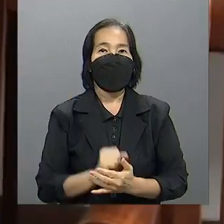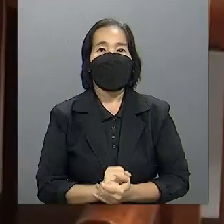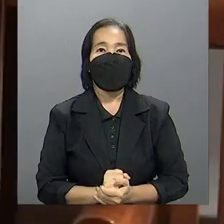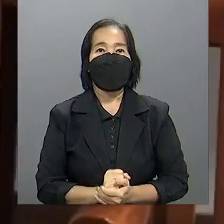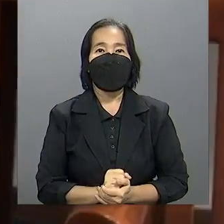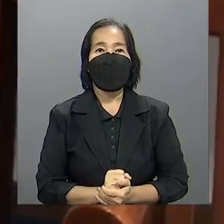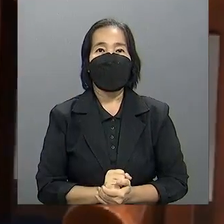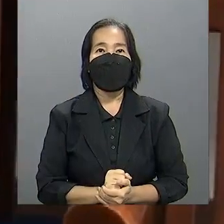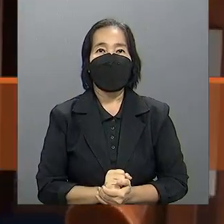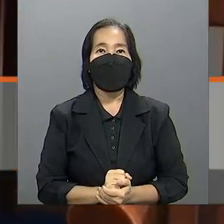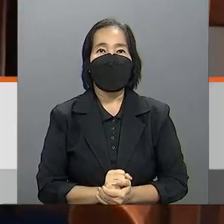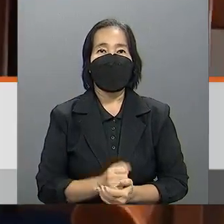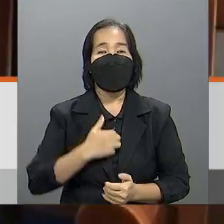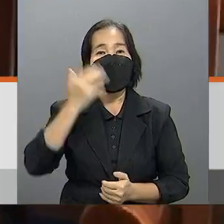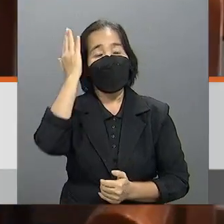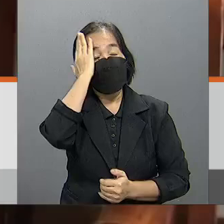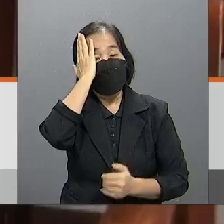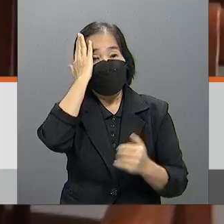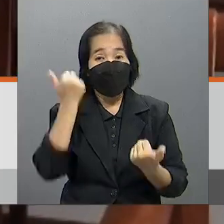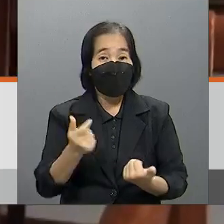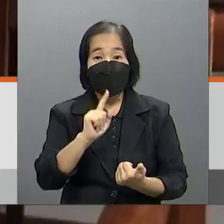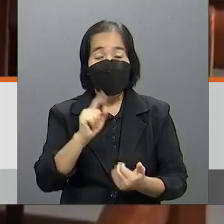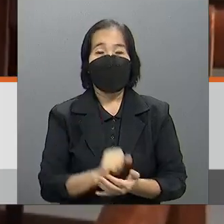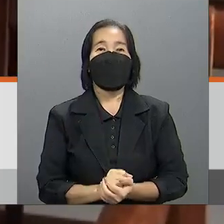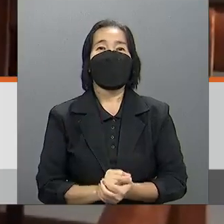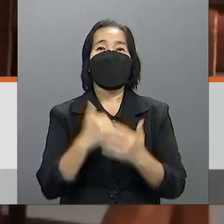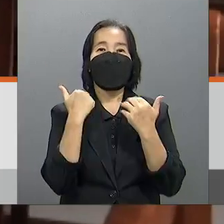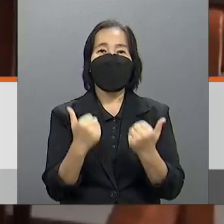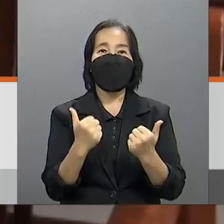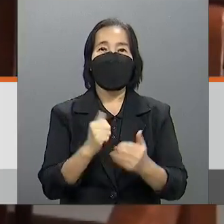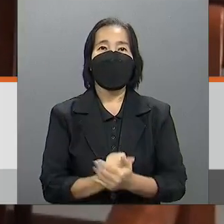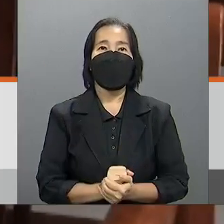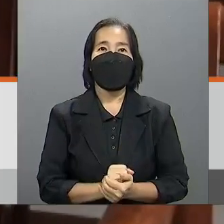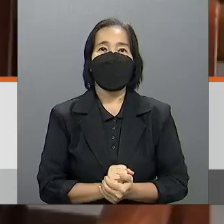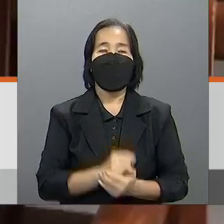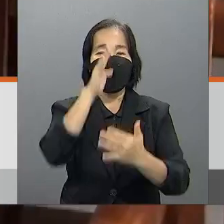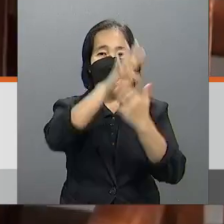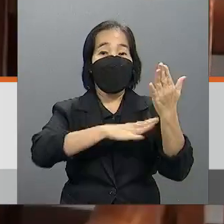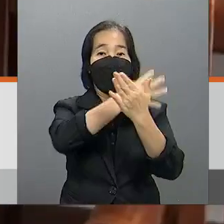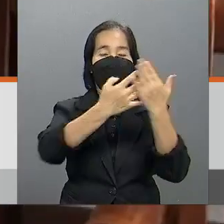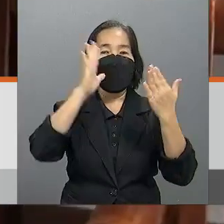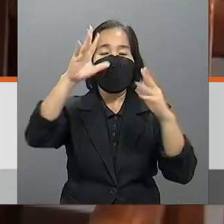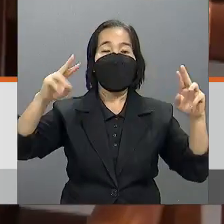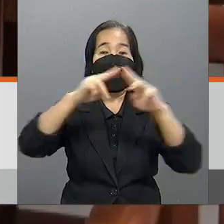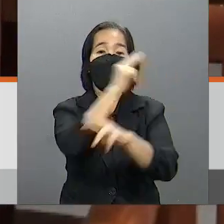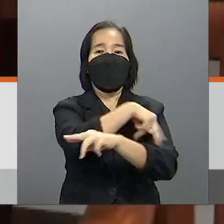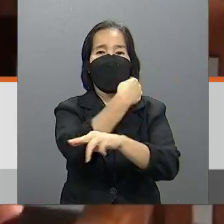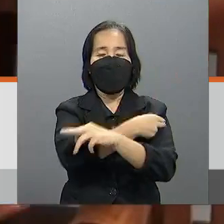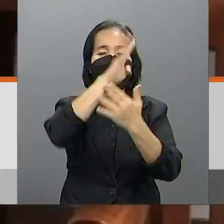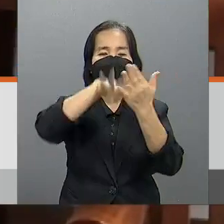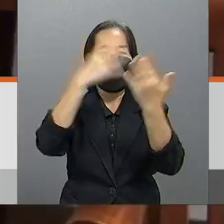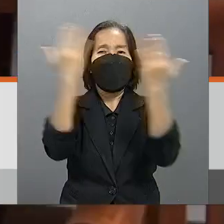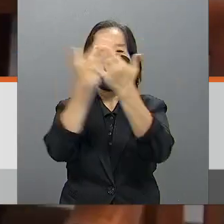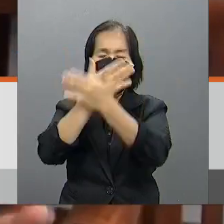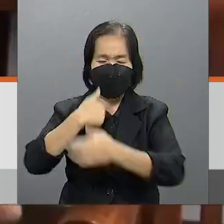ก็แน่นอนตอนนี้เนี่ยถามว่าที่นโยบายเนี่ยเปลี่ยนค่อนข้างบ่อยแต่ก็เข้าใจกระทรวงอยู่นะคะเพราะว่ามันอยู่บนพื้น